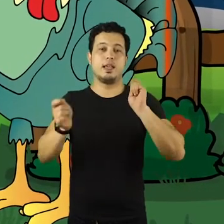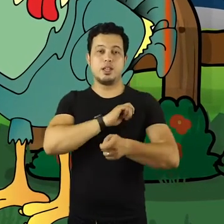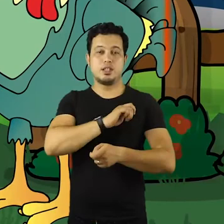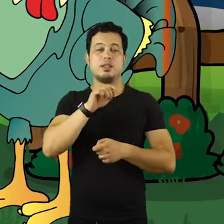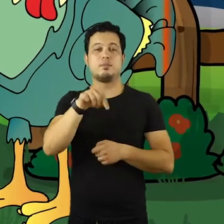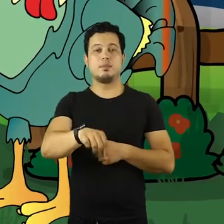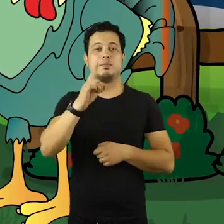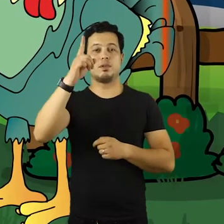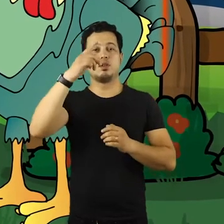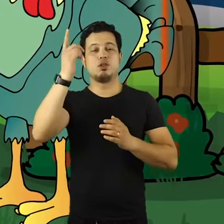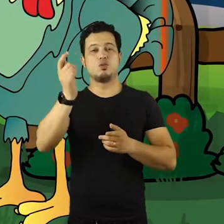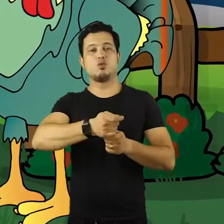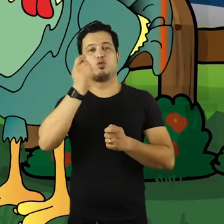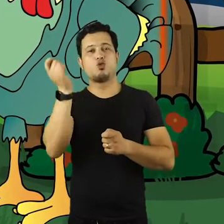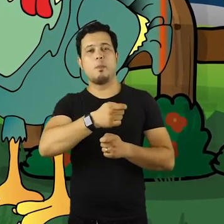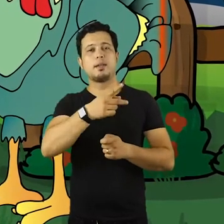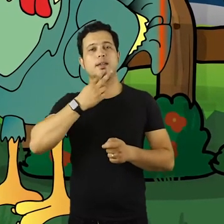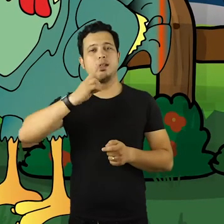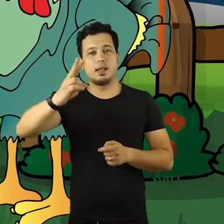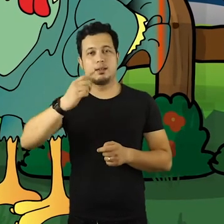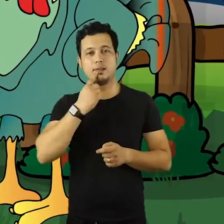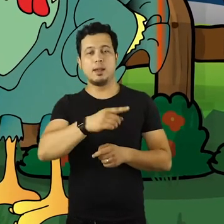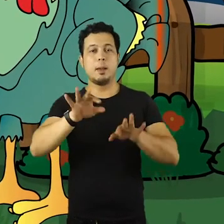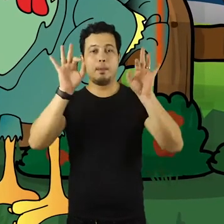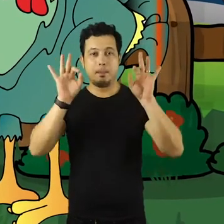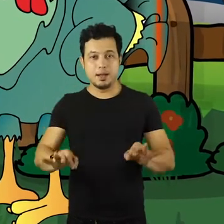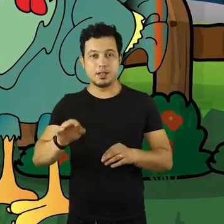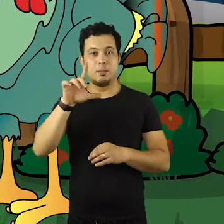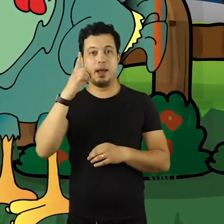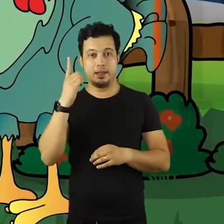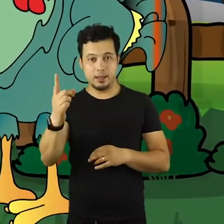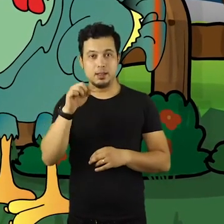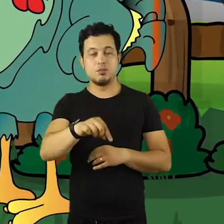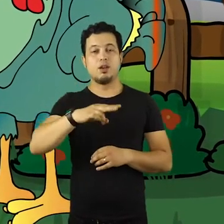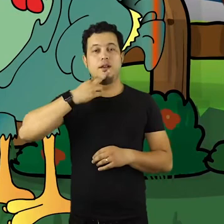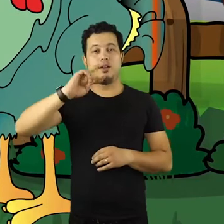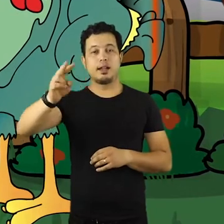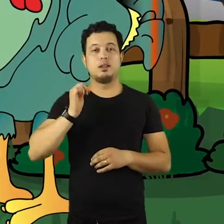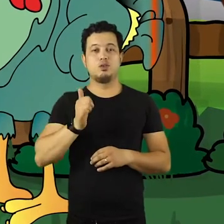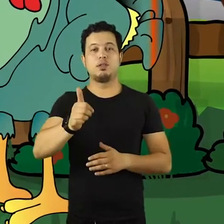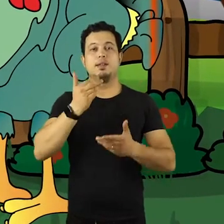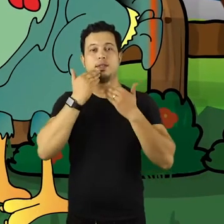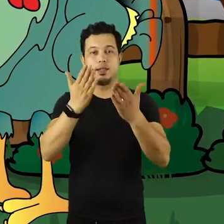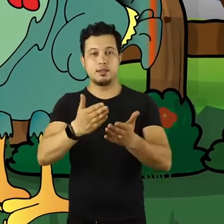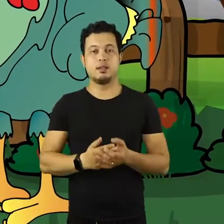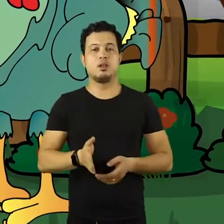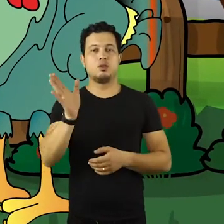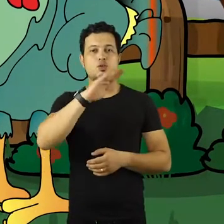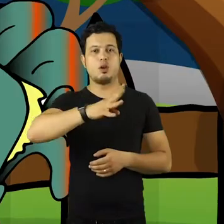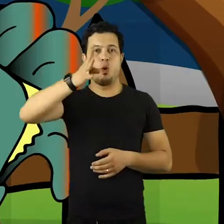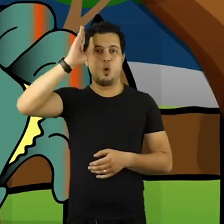renkleri. Başlamalı çocukların renkli günleri. Bilge horoz elini çenesine götürüp bir süre düşündükten